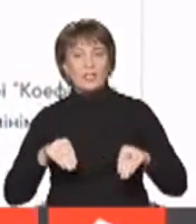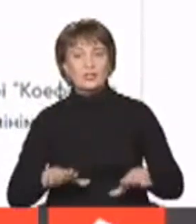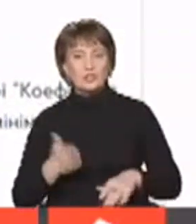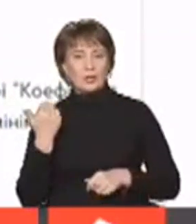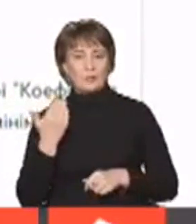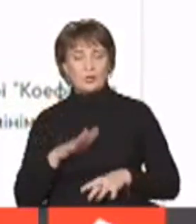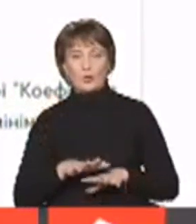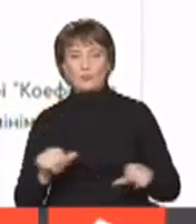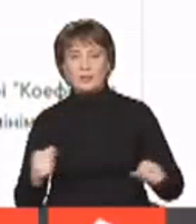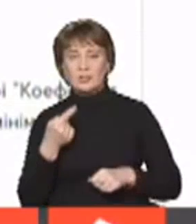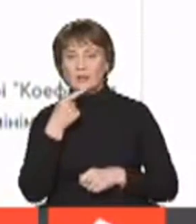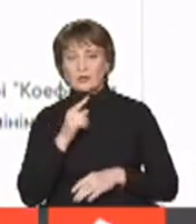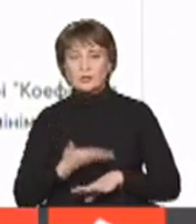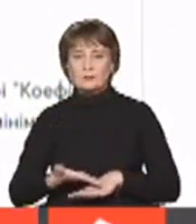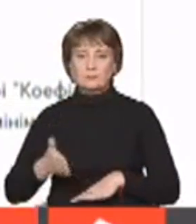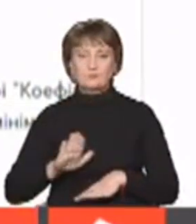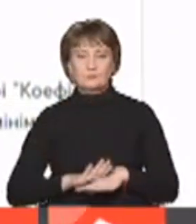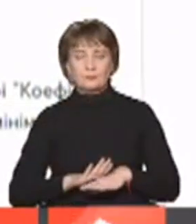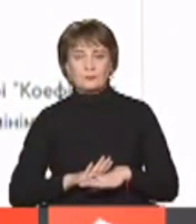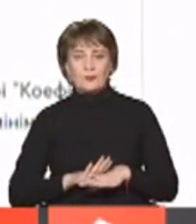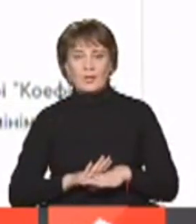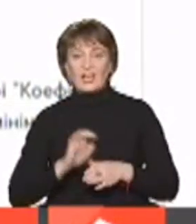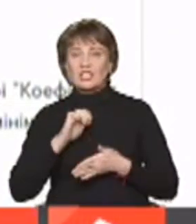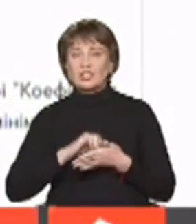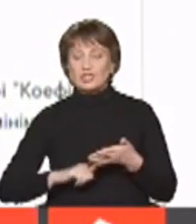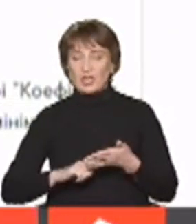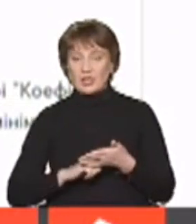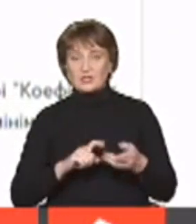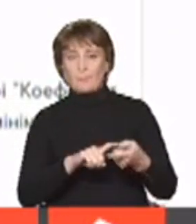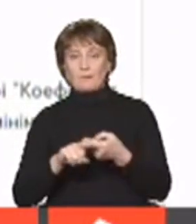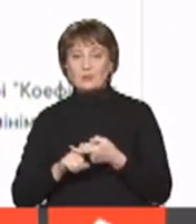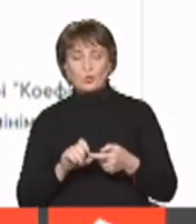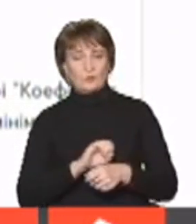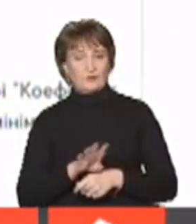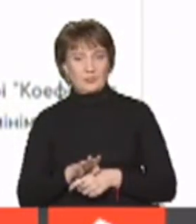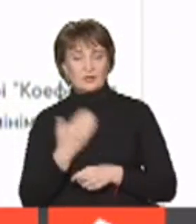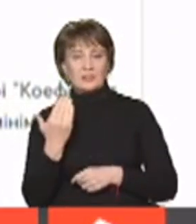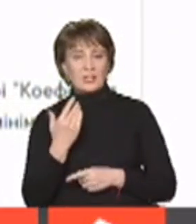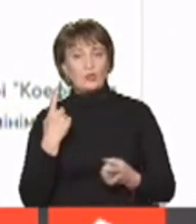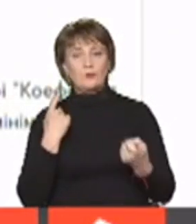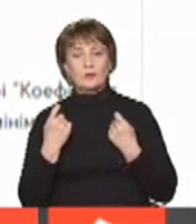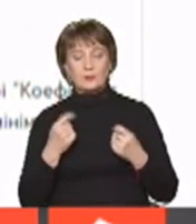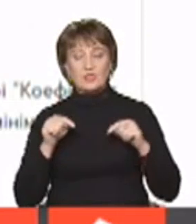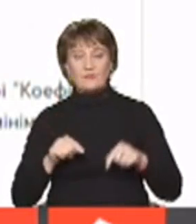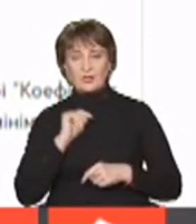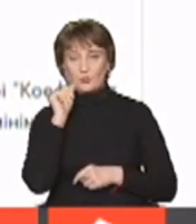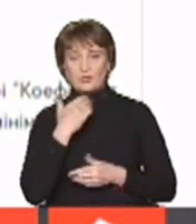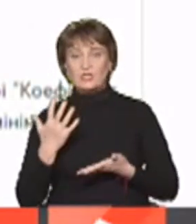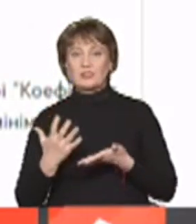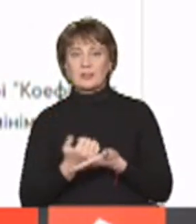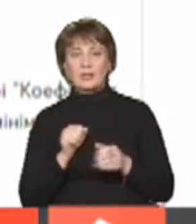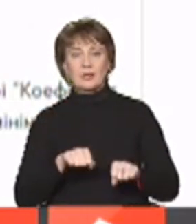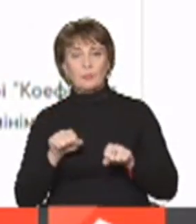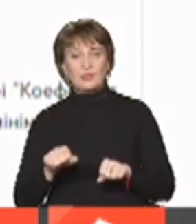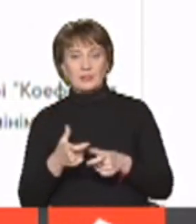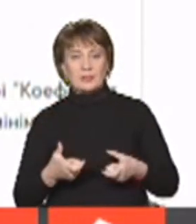влади та економічні труднощі через пандемію коронавірусу. Кінець цитати. За його інформацією, цьогоріч було знайдено